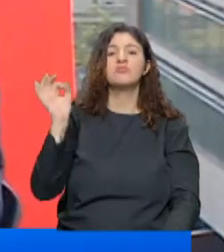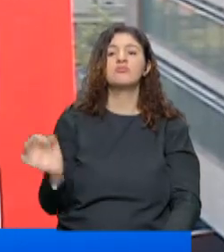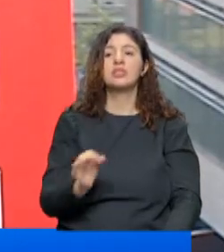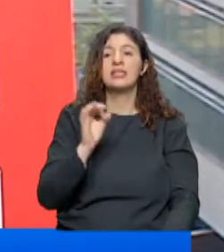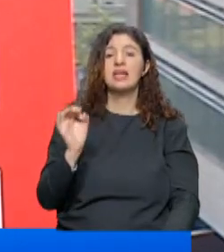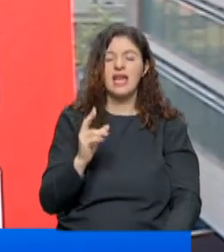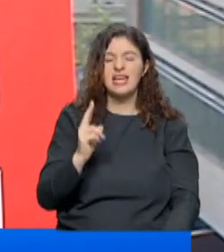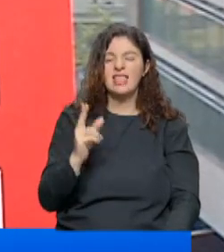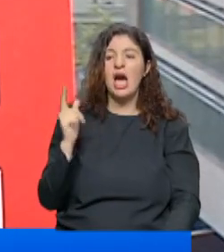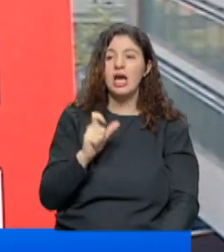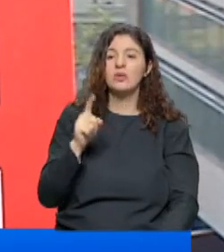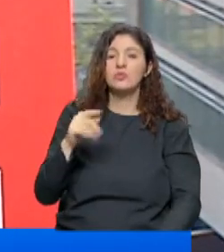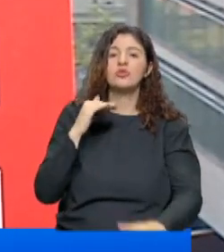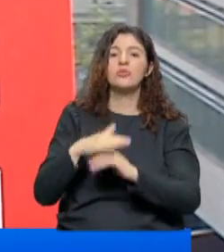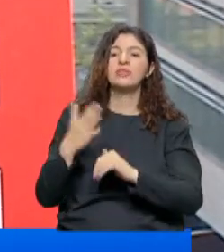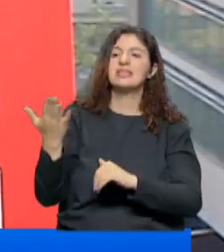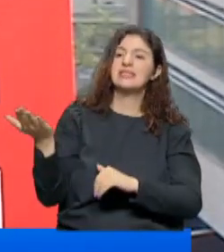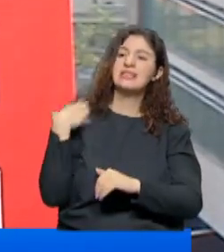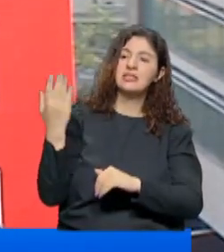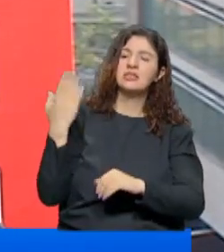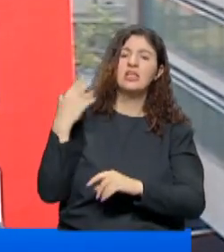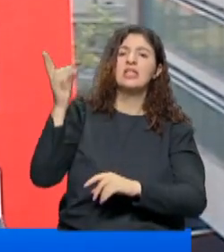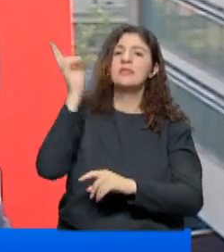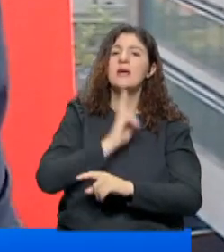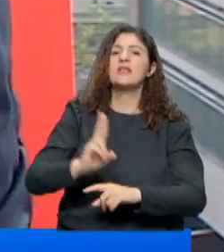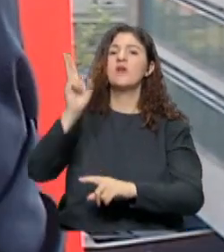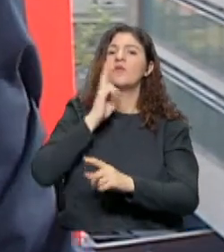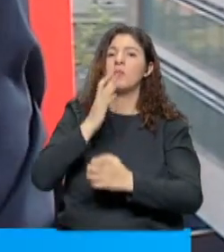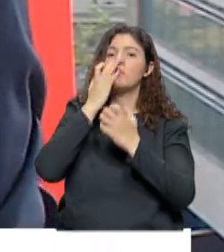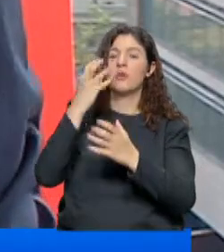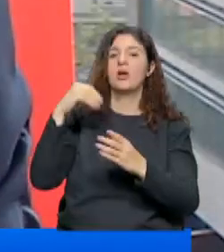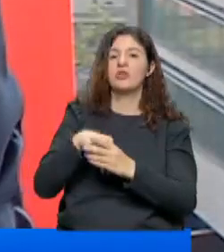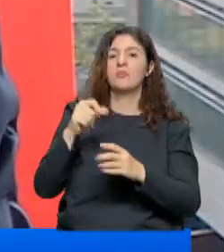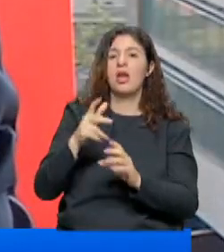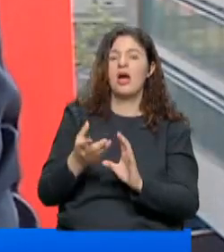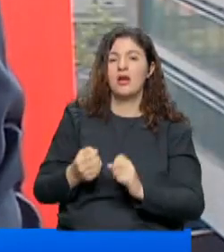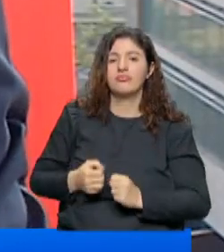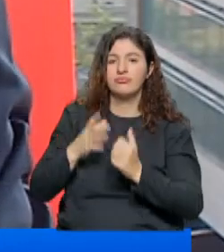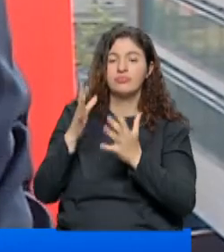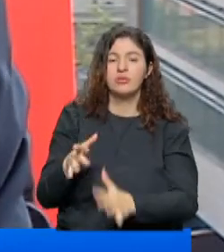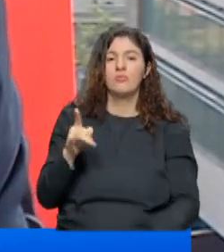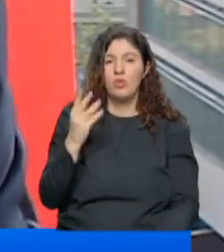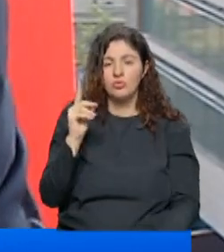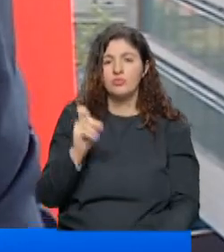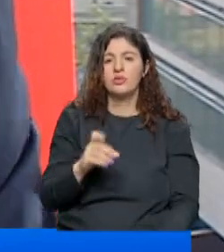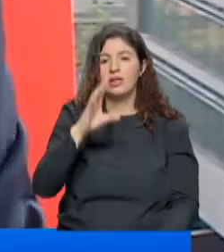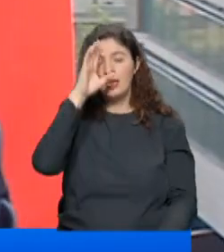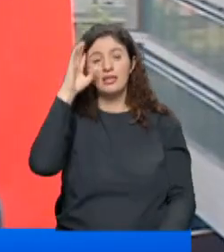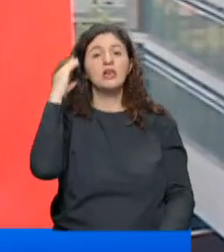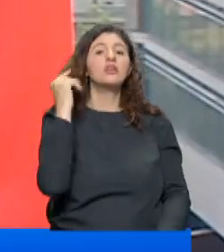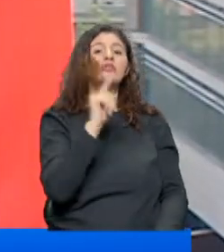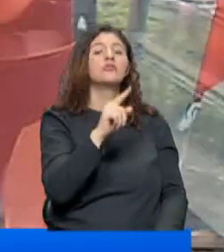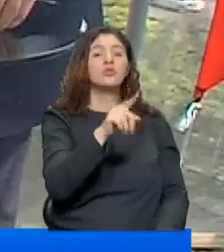7 ayda bu milletin sırtından zengini zengin tutmak için para çıktı. Bu olabilir mi? Yani siz son 10